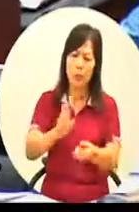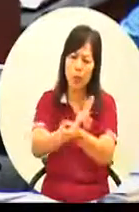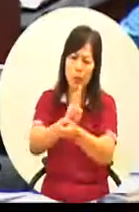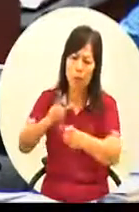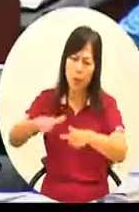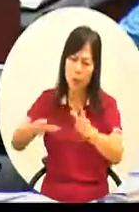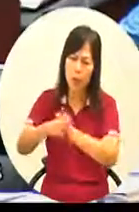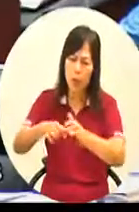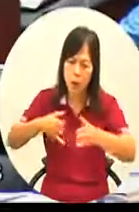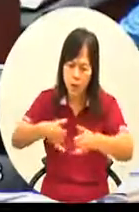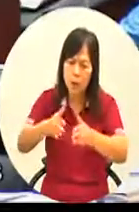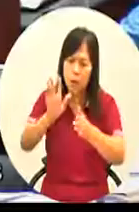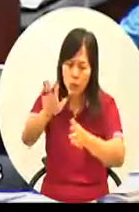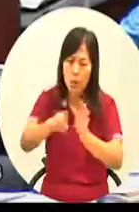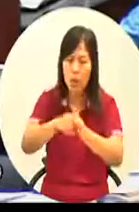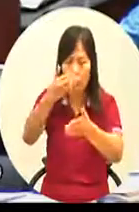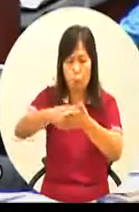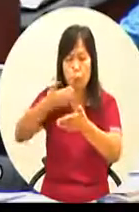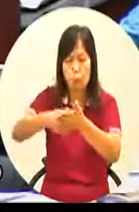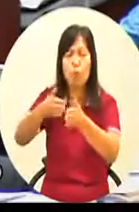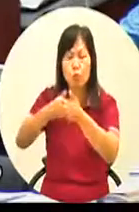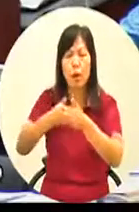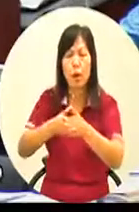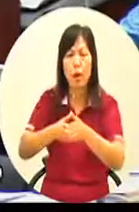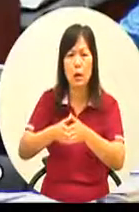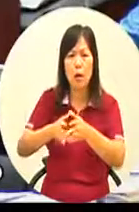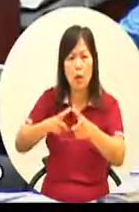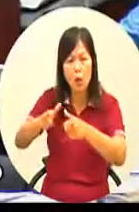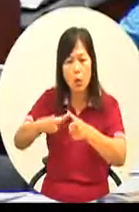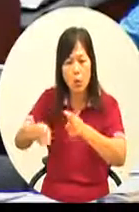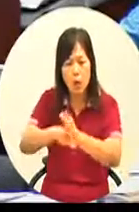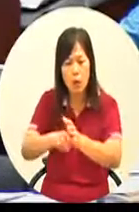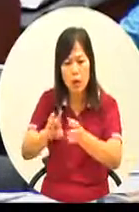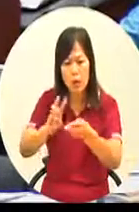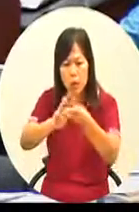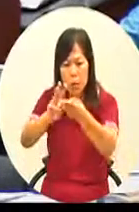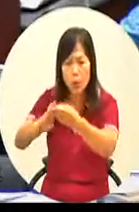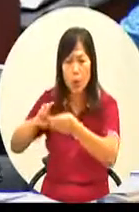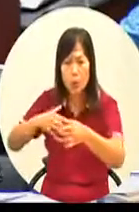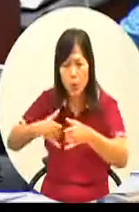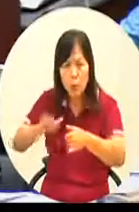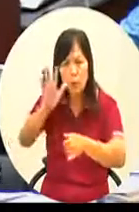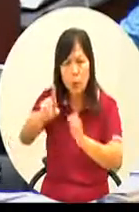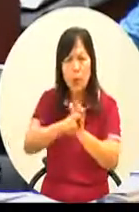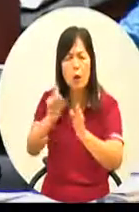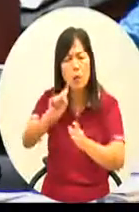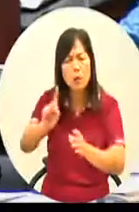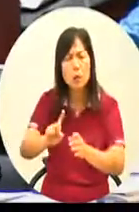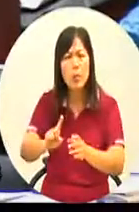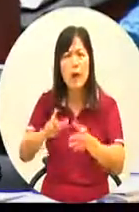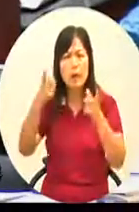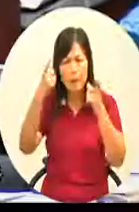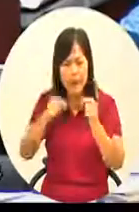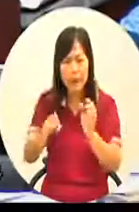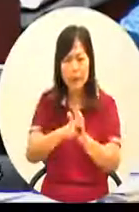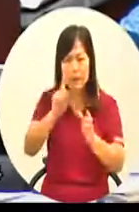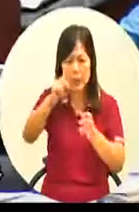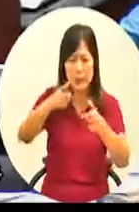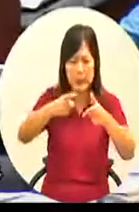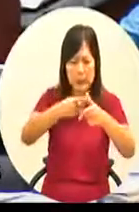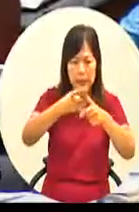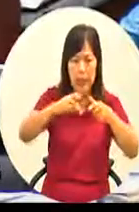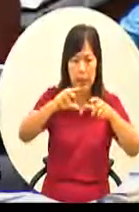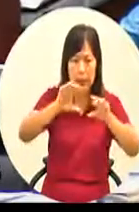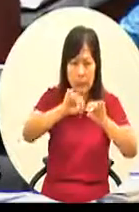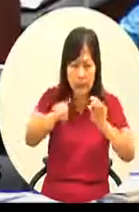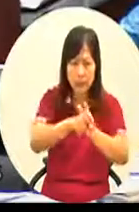路啊，爱靠料啊。园啊为什么开无路？应该照讲吼，园啊就是讲我这一家地，我